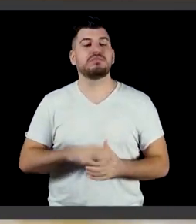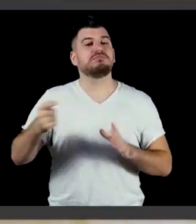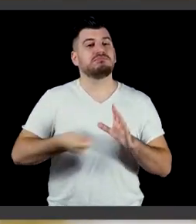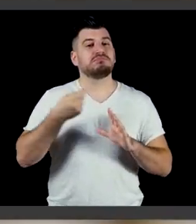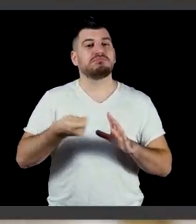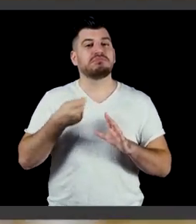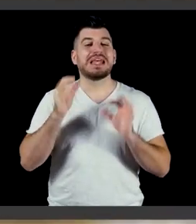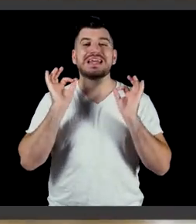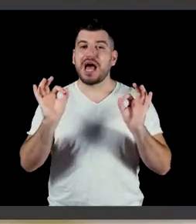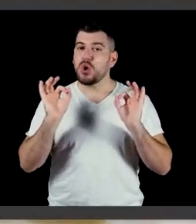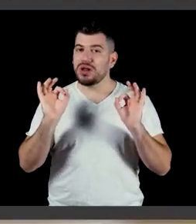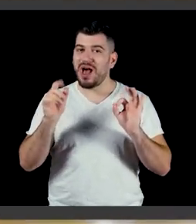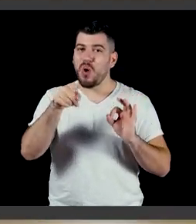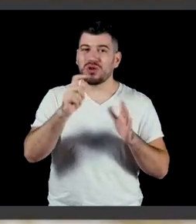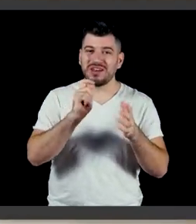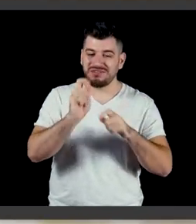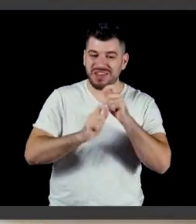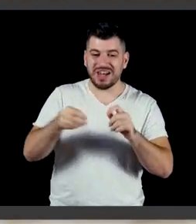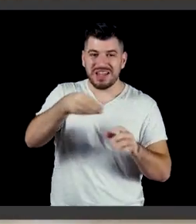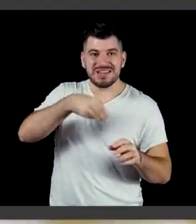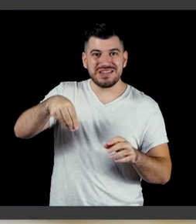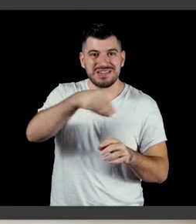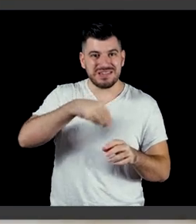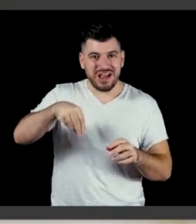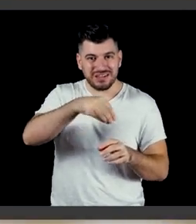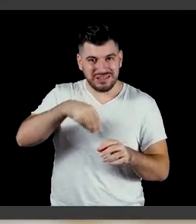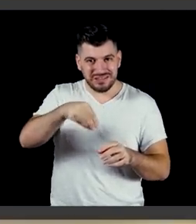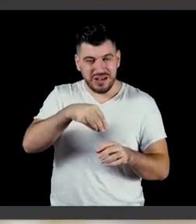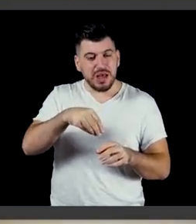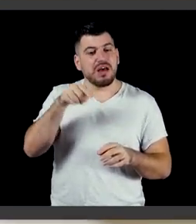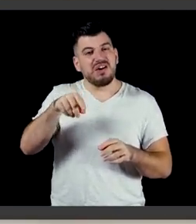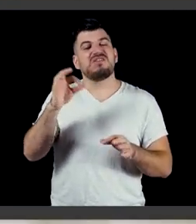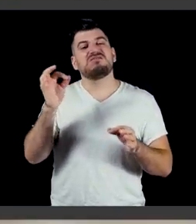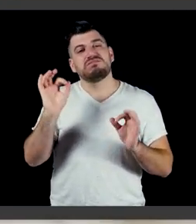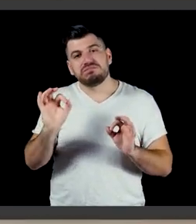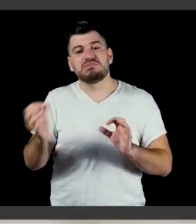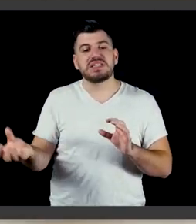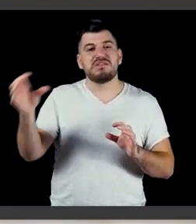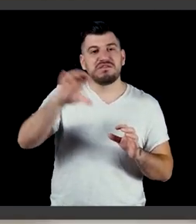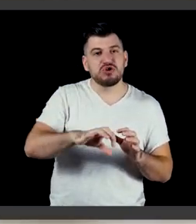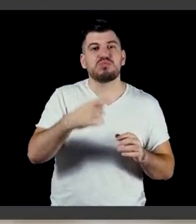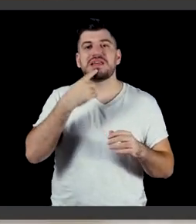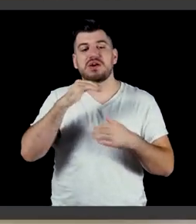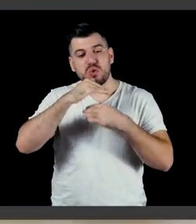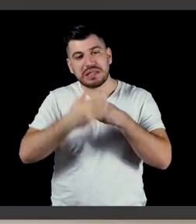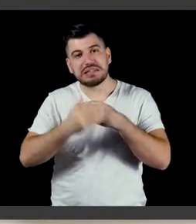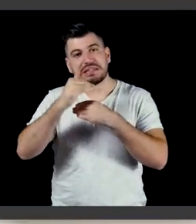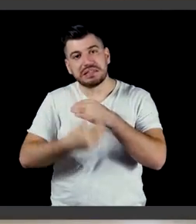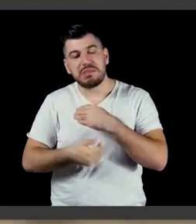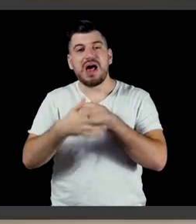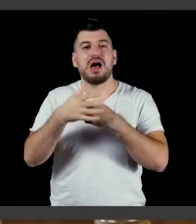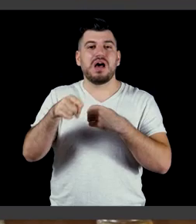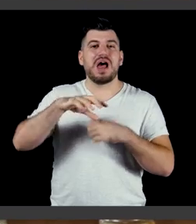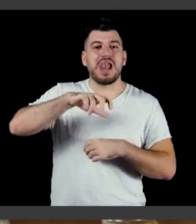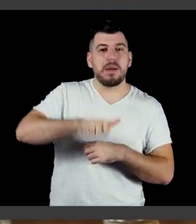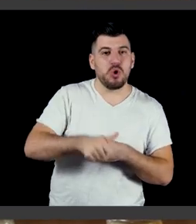Φυσιολογικά, άμα θα έκανα σάλτσα για οτιδήποτε άλλο, αυτό που θα έκανα εδώ μέσα είναι να βάλω και λίγο ξύσμα και χυμό από λεμόνι ή lime. Αλλά εδώ πέρα, επειδή